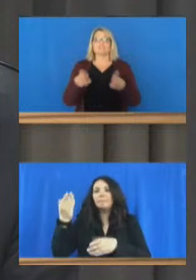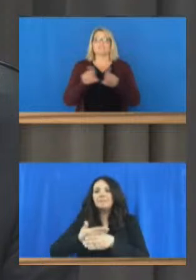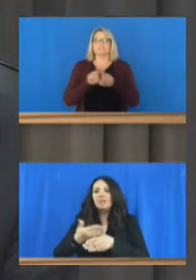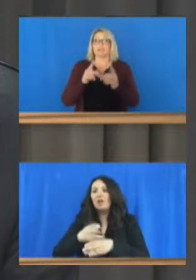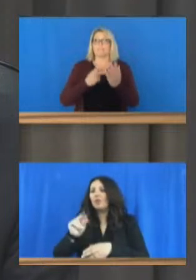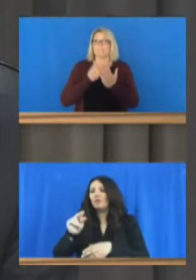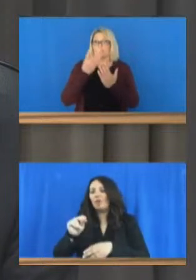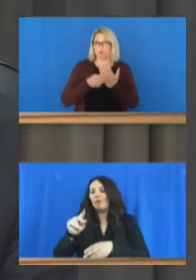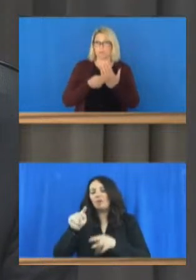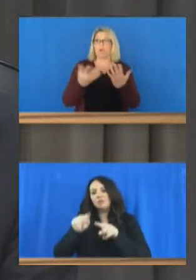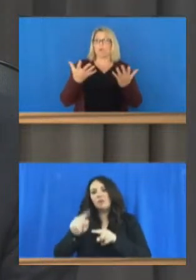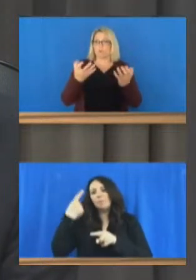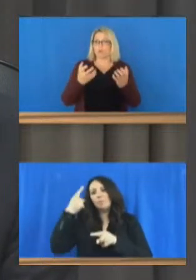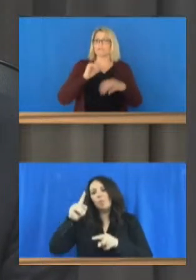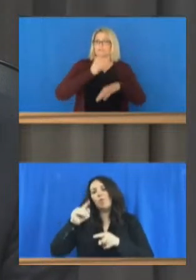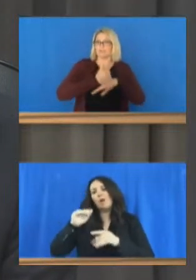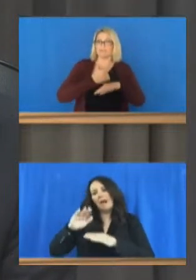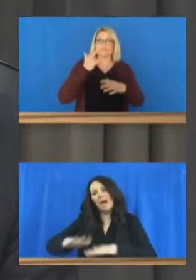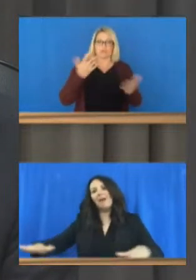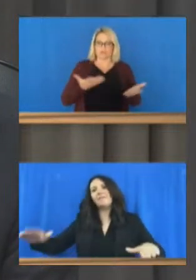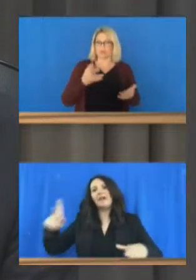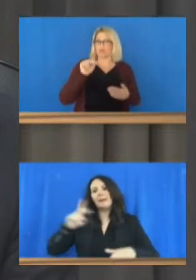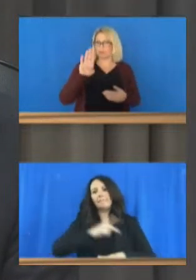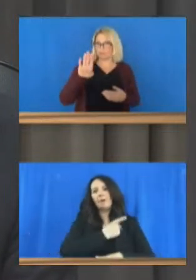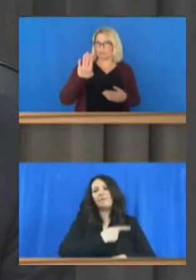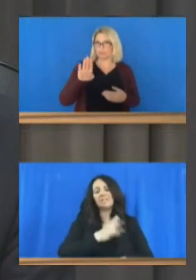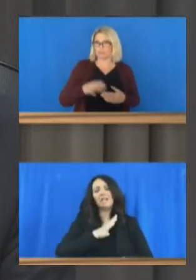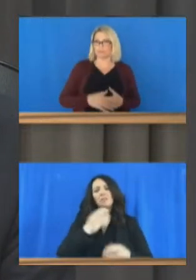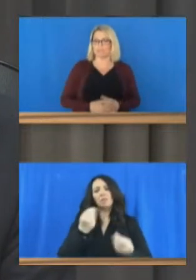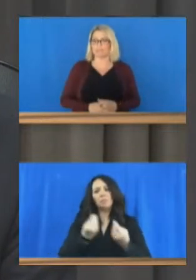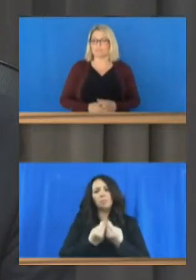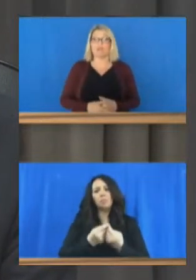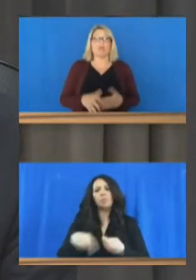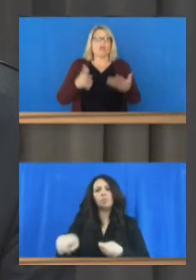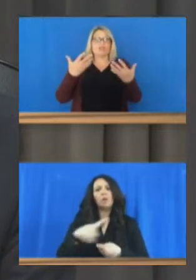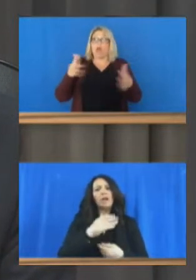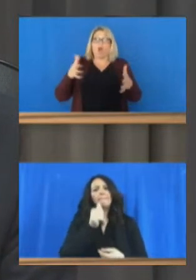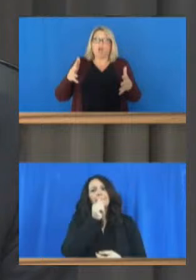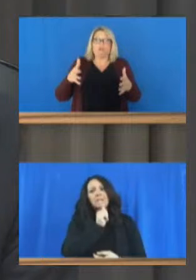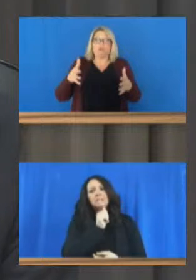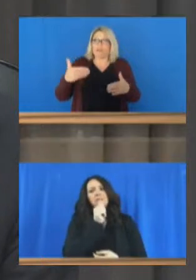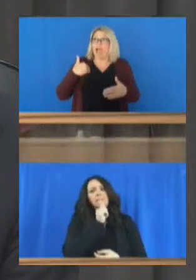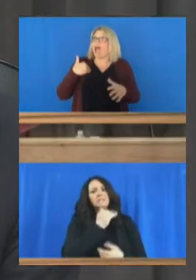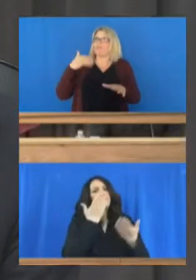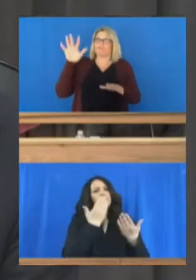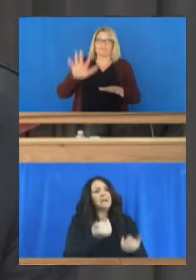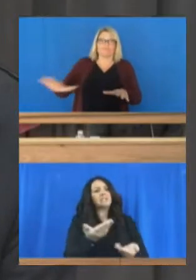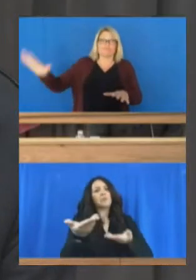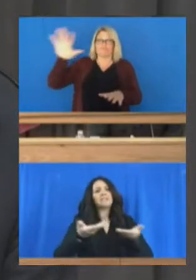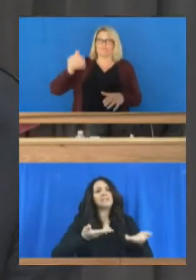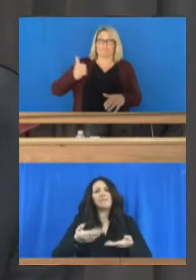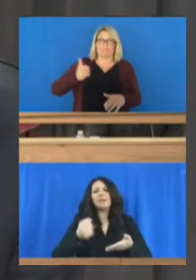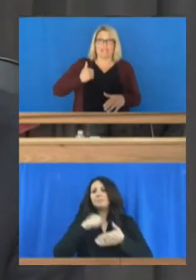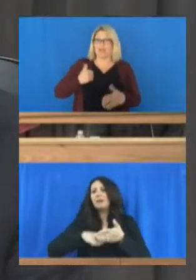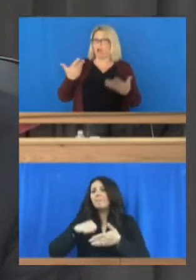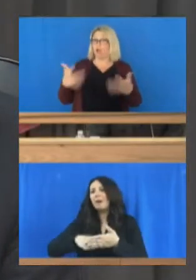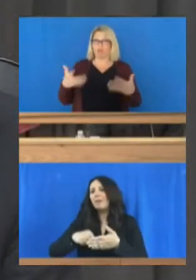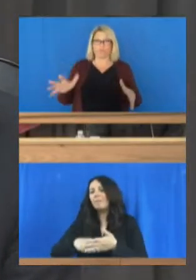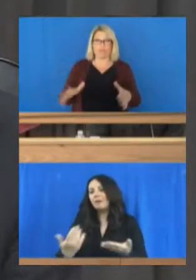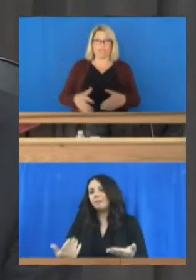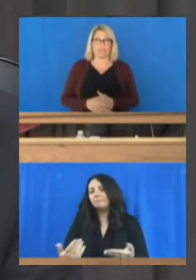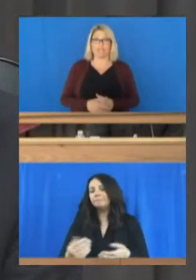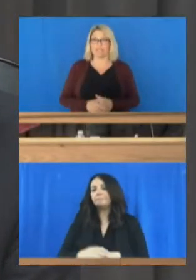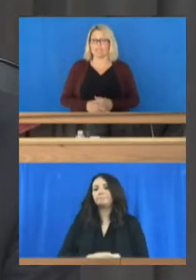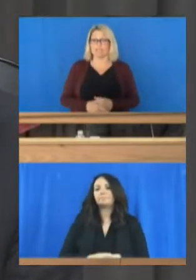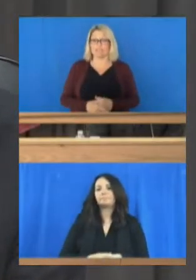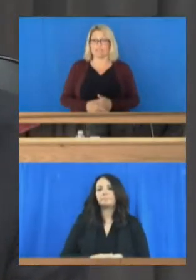cracks. Aujourd'hui, ils n'ont pas accès de tout à un programme. Alors, je pense que le collège a besoin d'être réintroduit en réalité dans